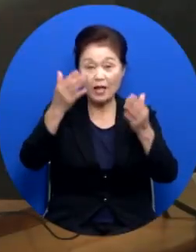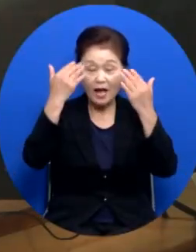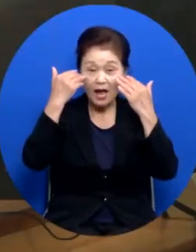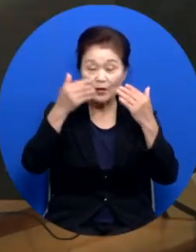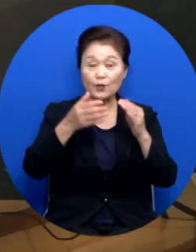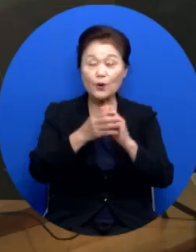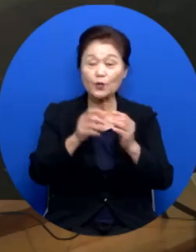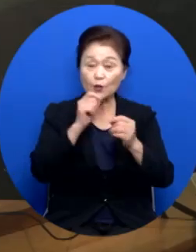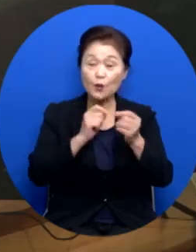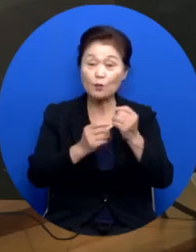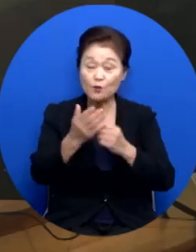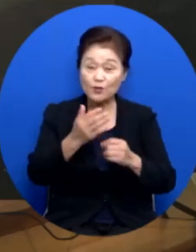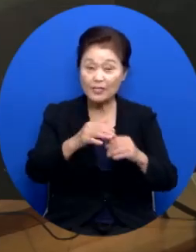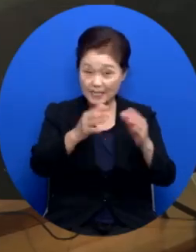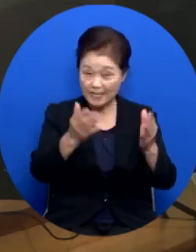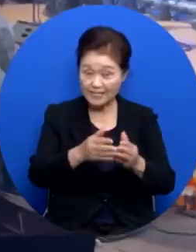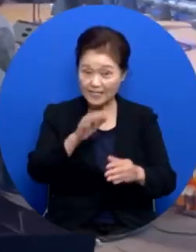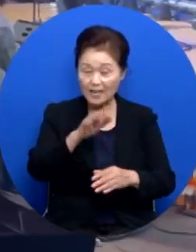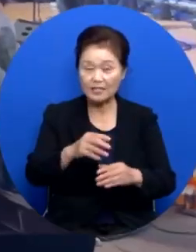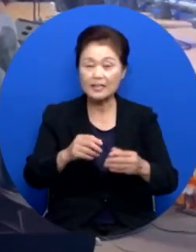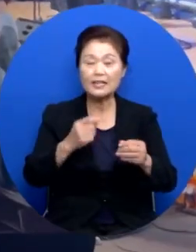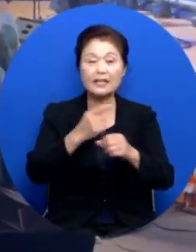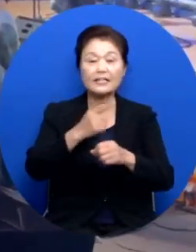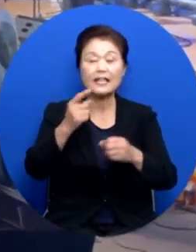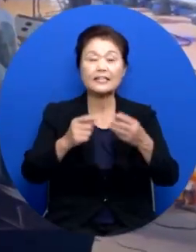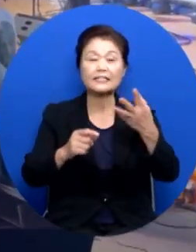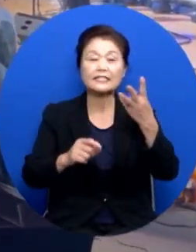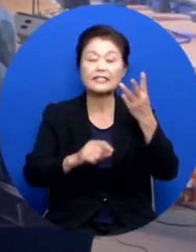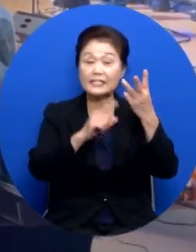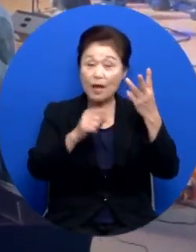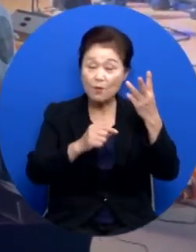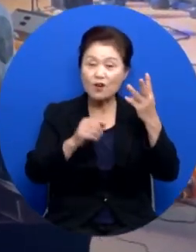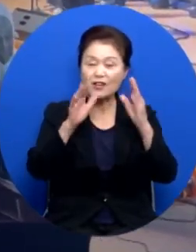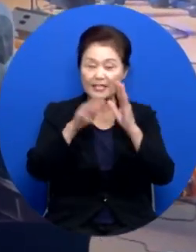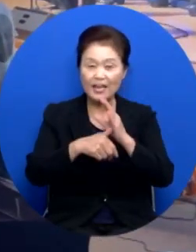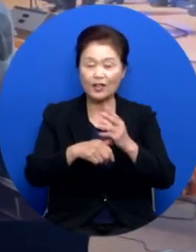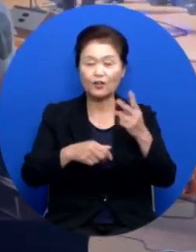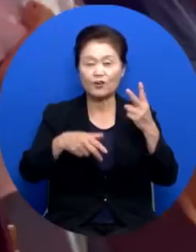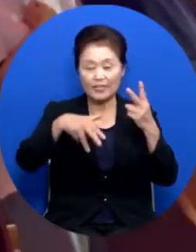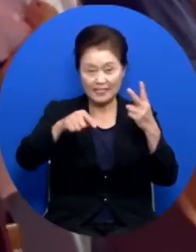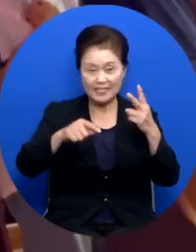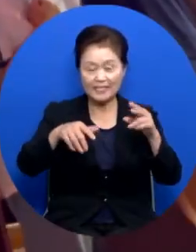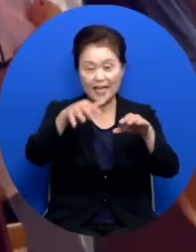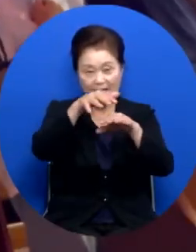운동 더 웨이브는 내년 3월에도 제2차 집회로 이어갈 예정입니다.